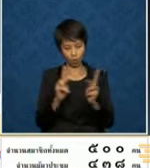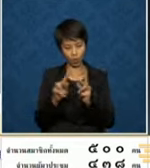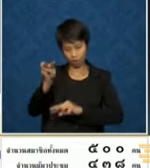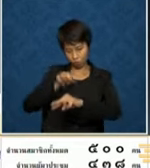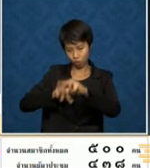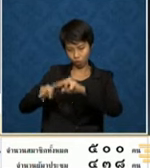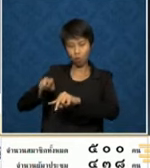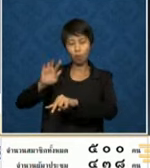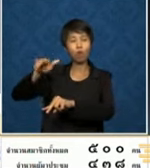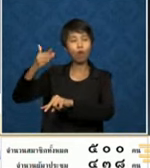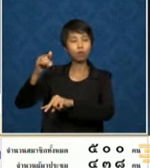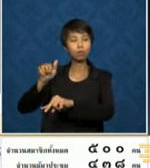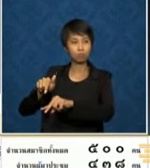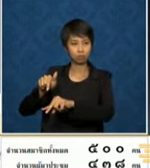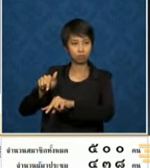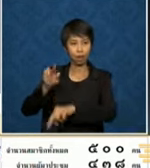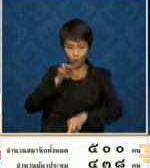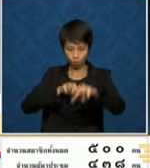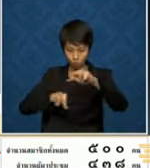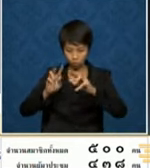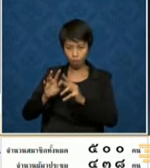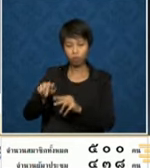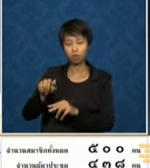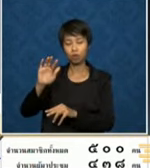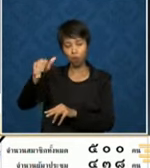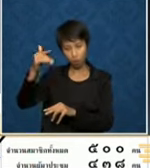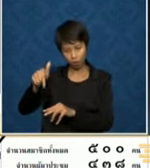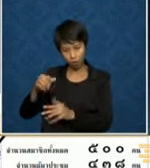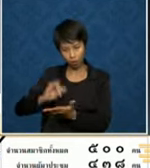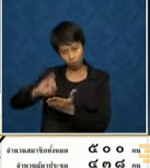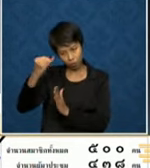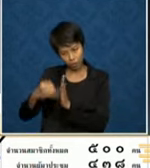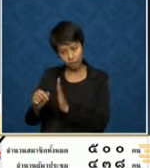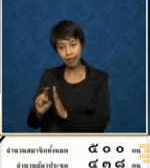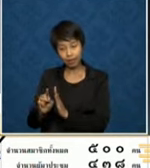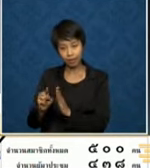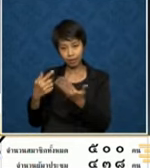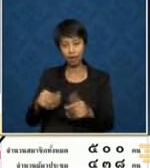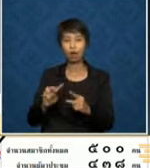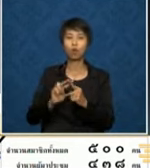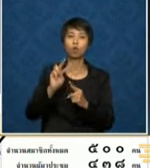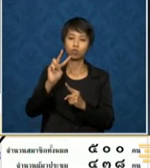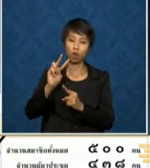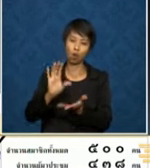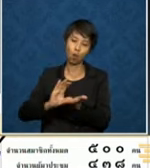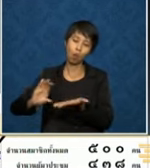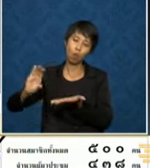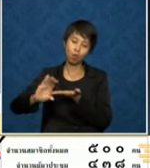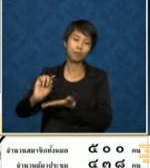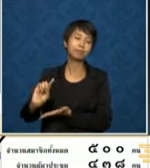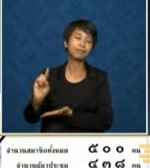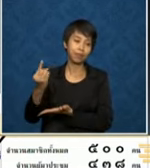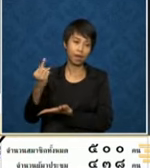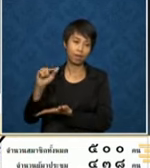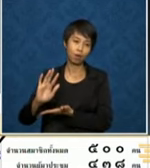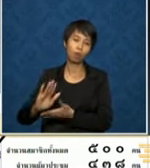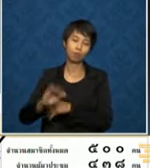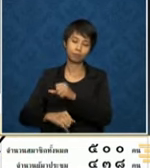มเรียนครับตั้งคณะกรรมการสอบข้อเท็จจริงก่อนครับว่ามันเป็นอย่างนั้นจริงหรือเปล่า2งบลงทุนใหม่ที่จะต้องเกิดขึ้นใน